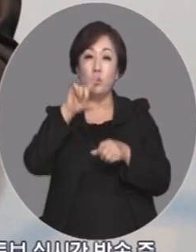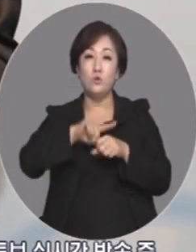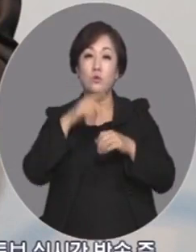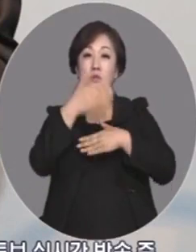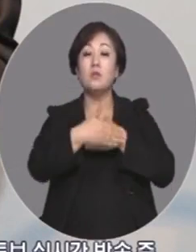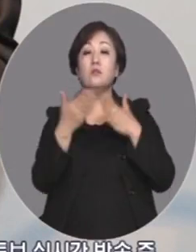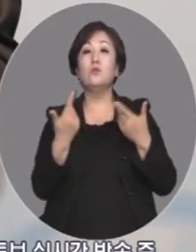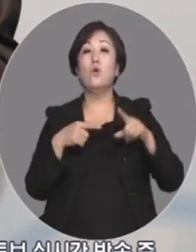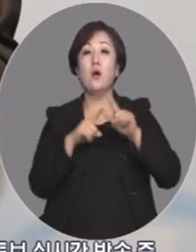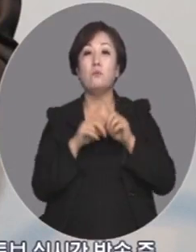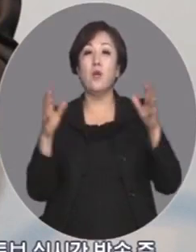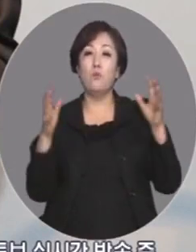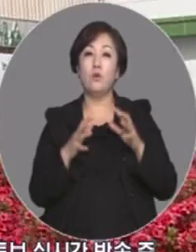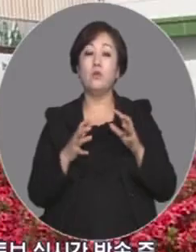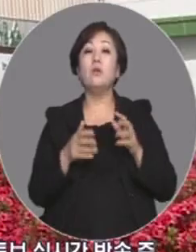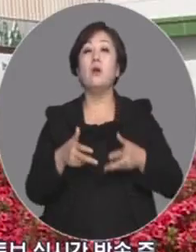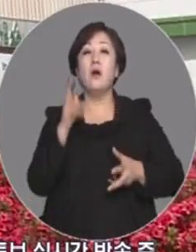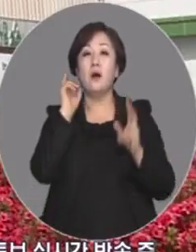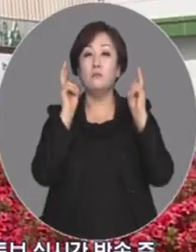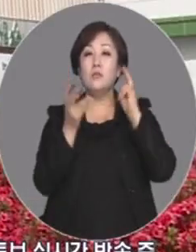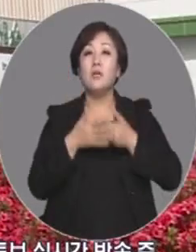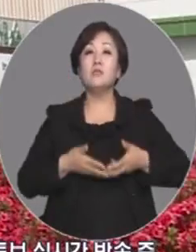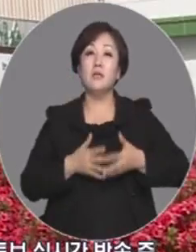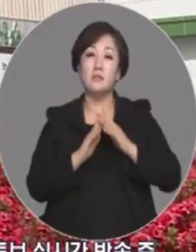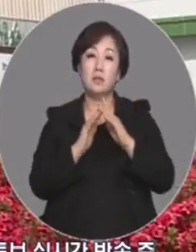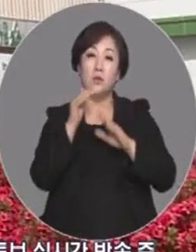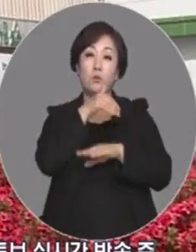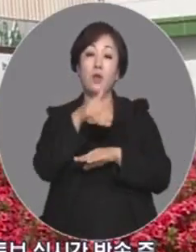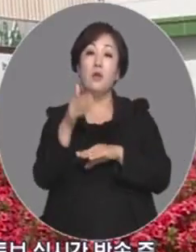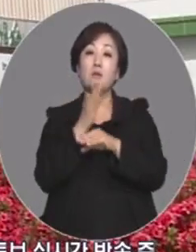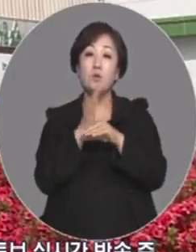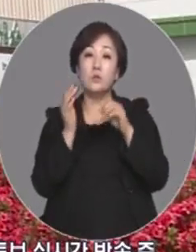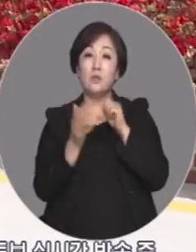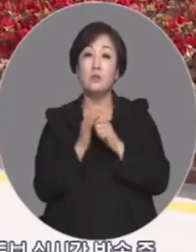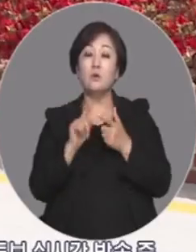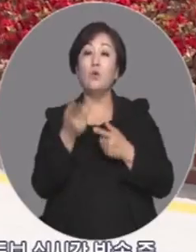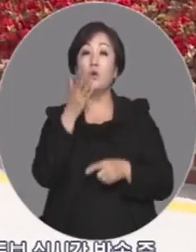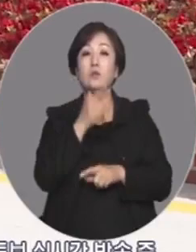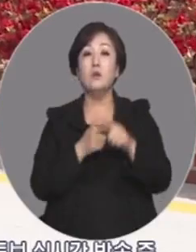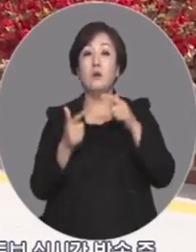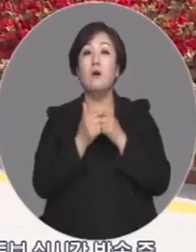공동으로 추진하는 합작회사를 설립하기로 하는 등 수소